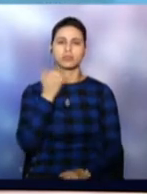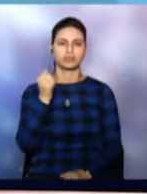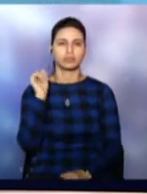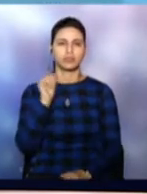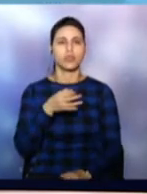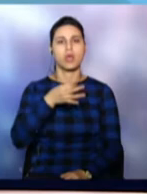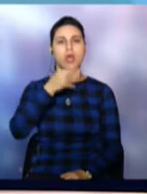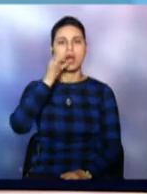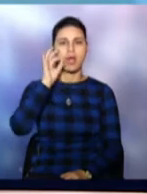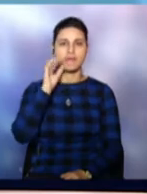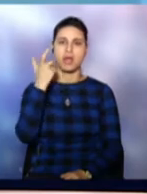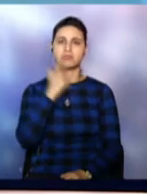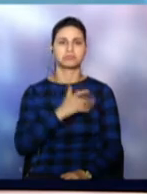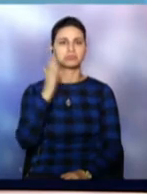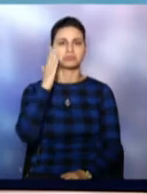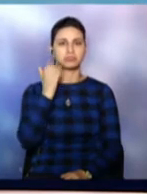თვალსაზრისით, რომ